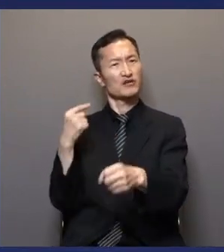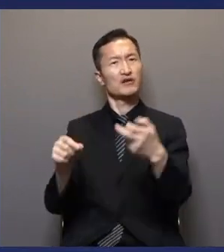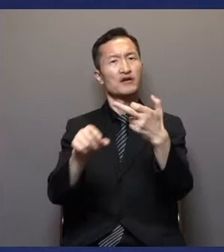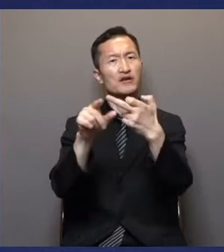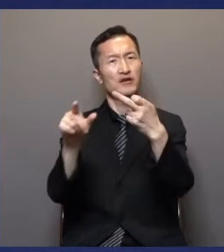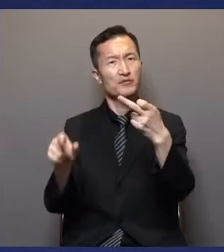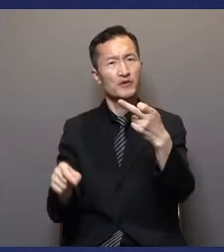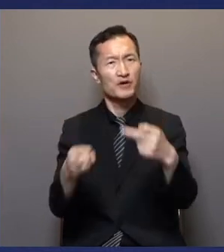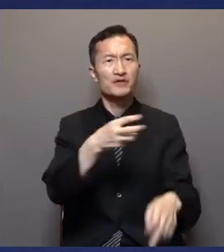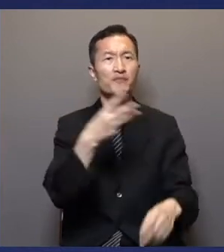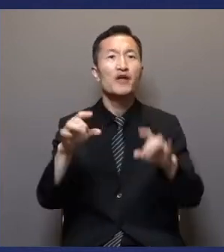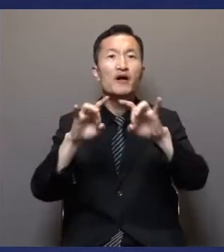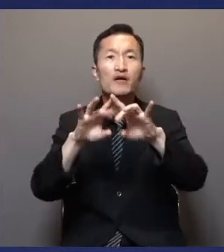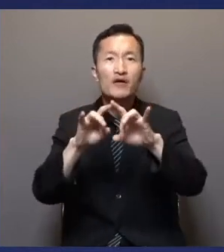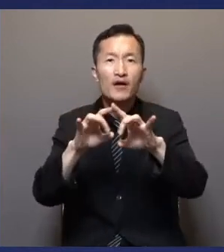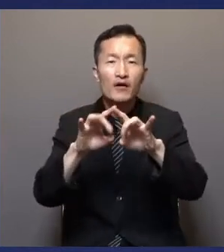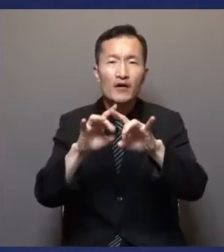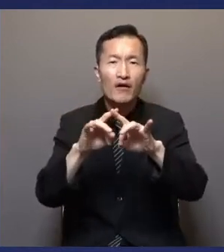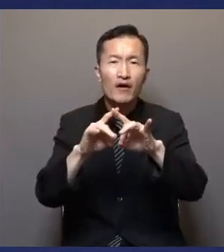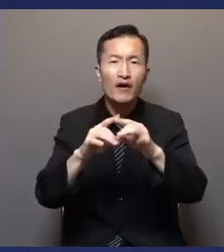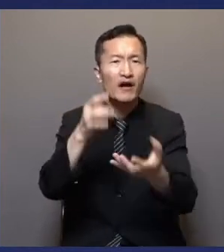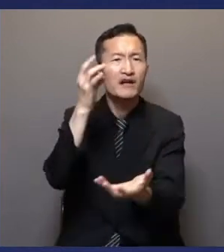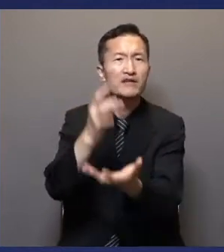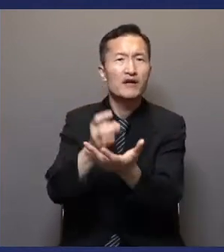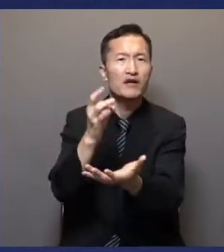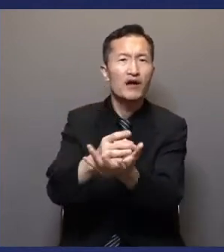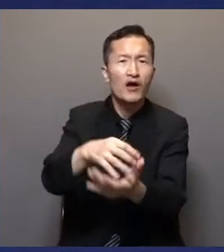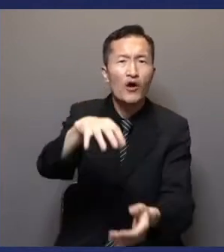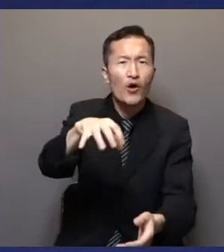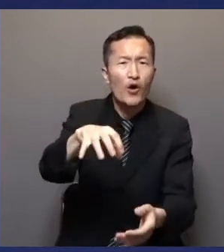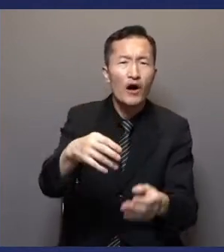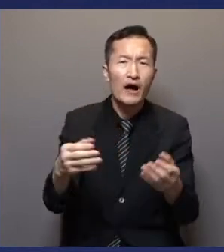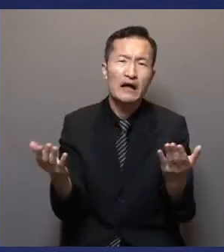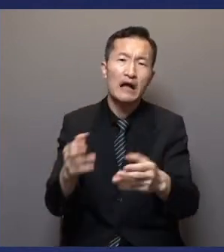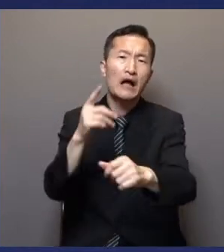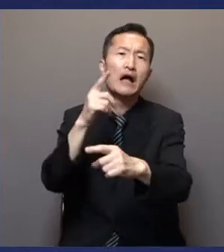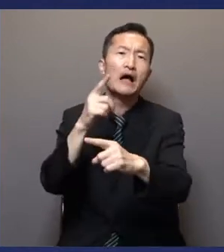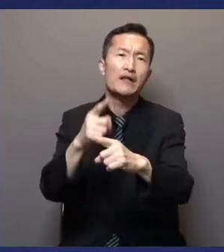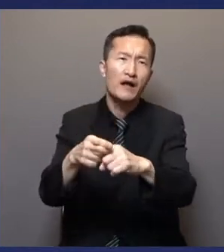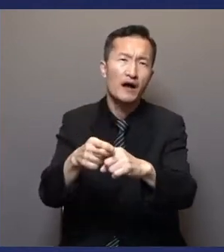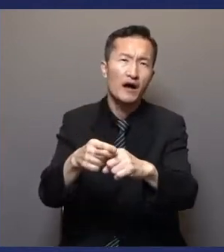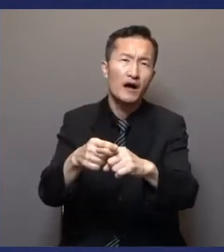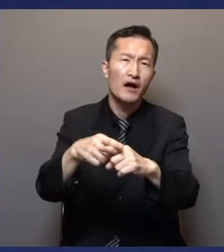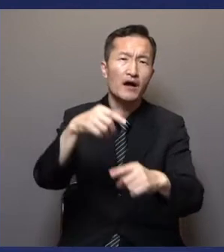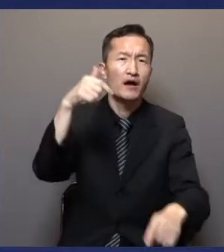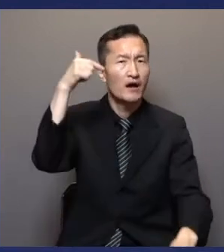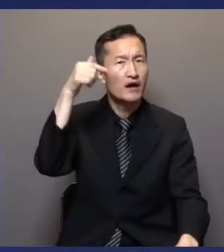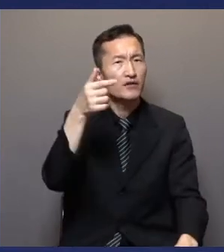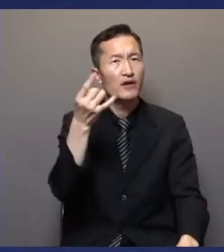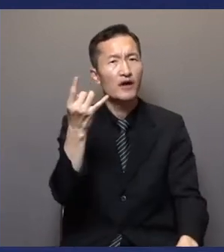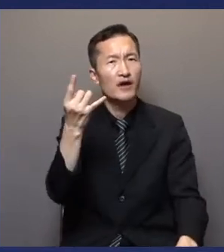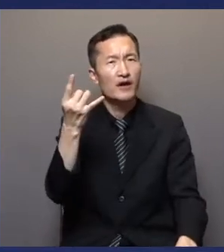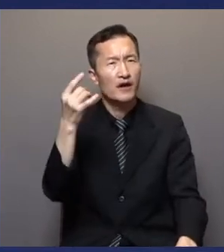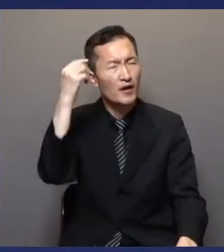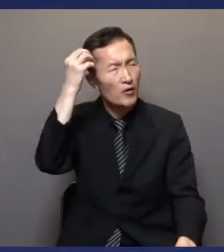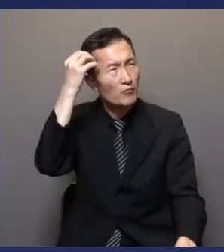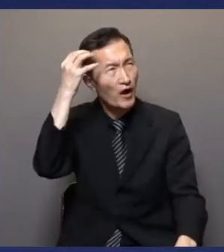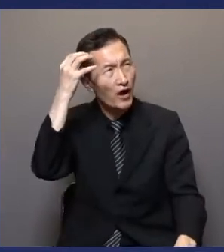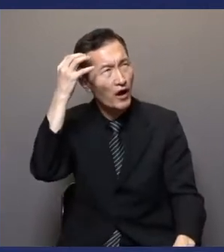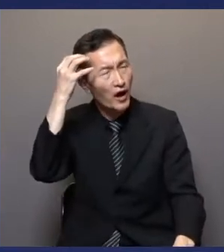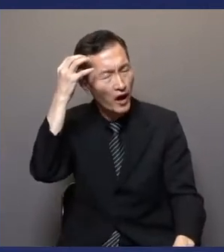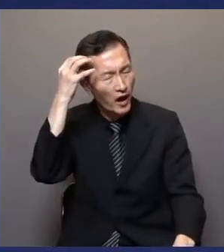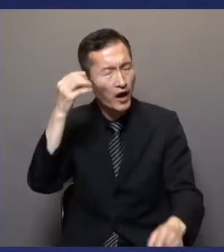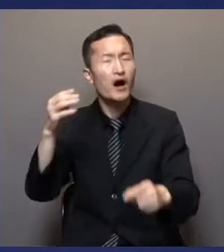삼성전자 LCD 천안 공장에서 일하다가 뇌종양을 얻어서 고생하시던 박찬혁 씨가 돌아가셨습니다.